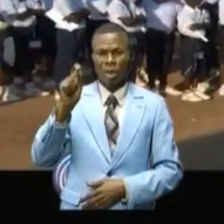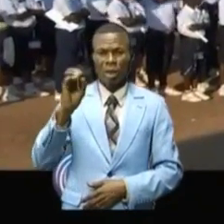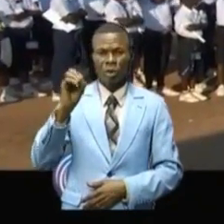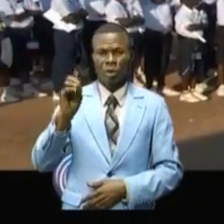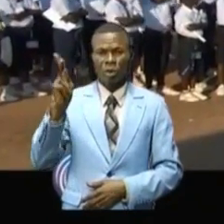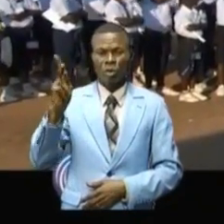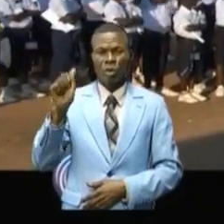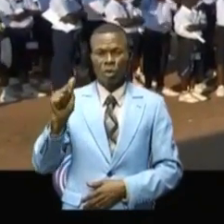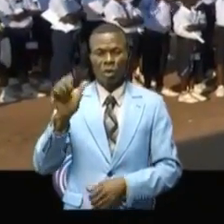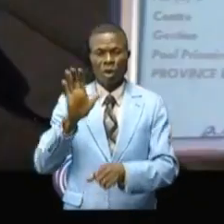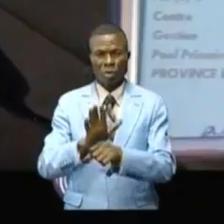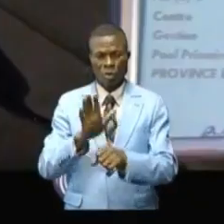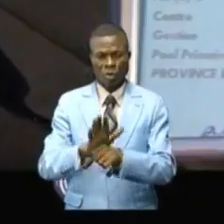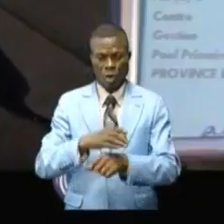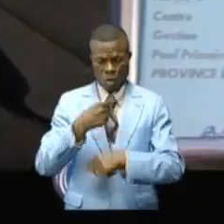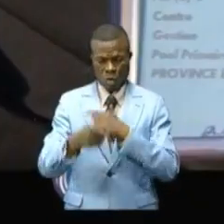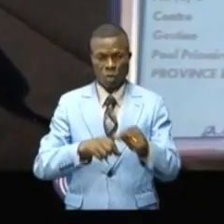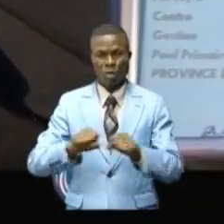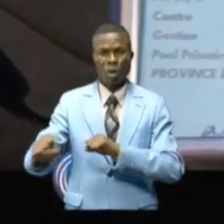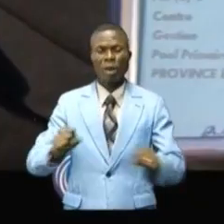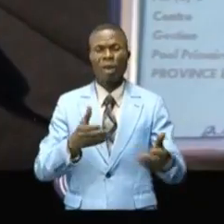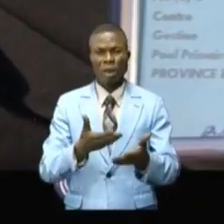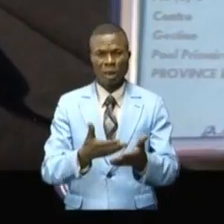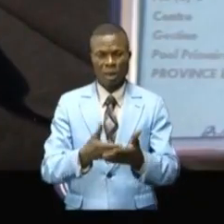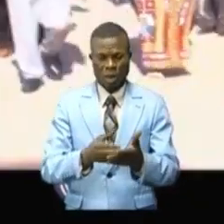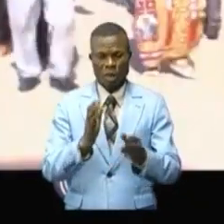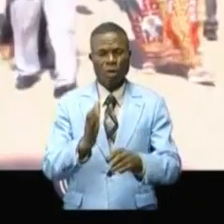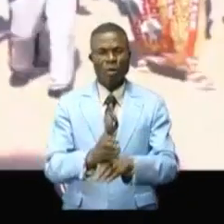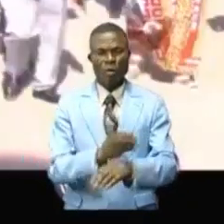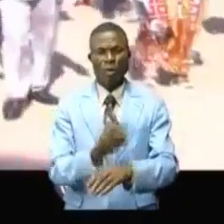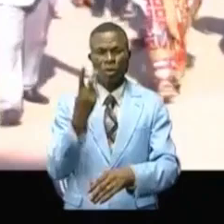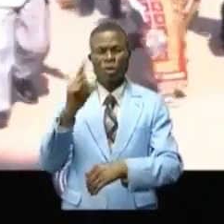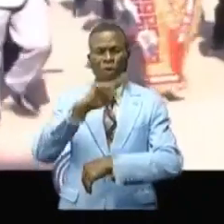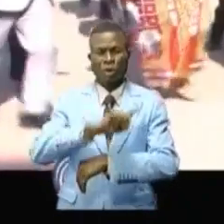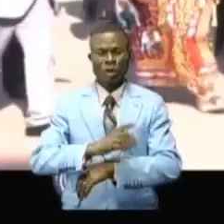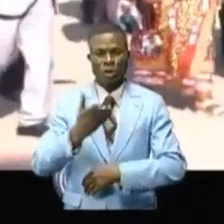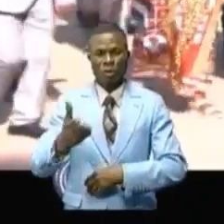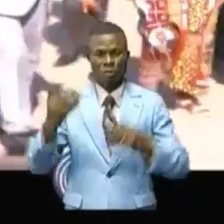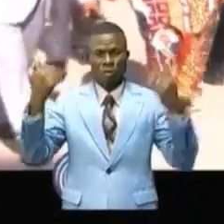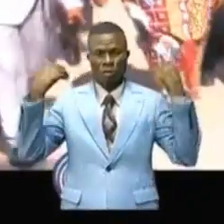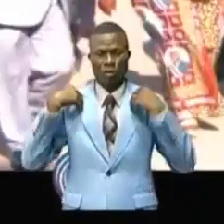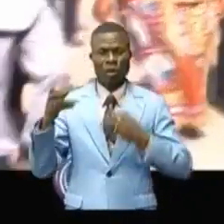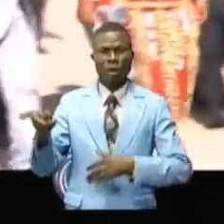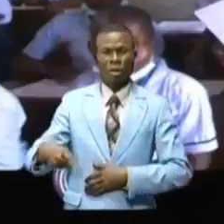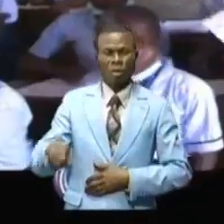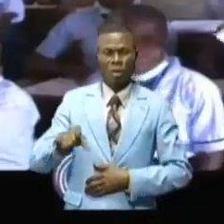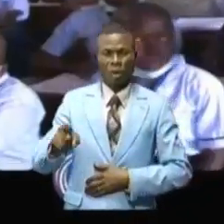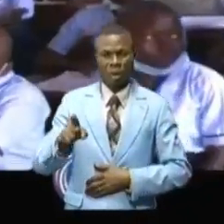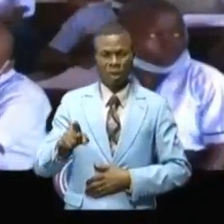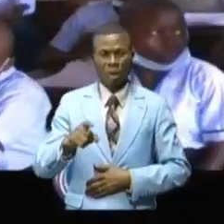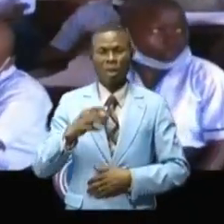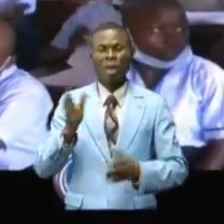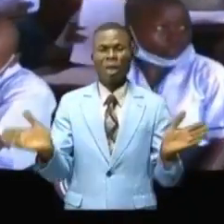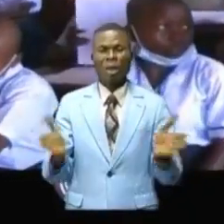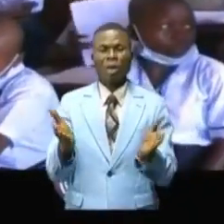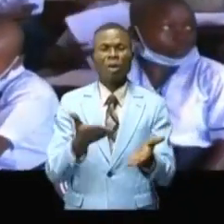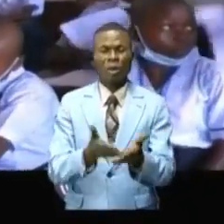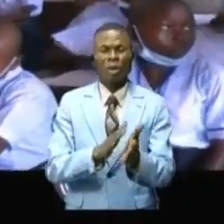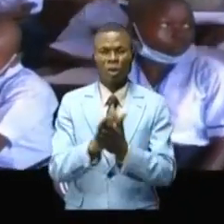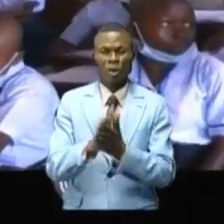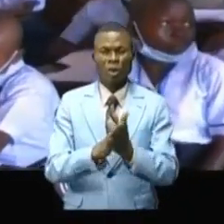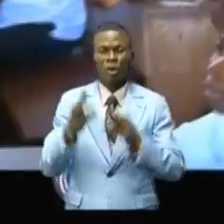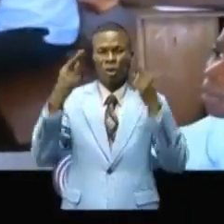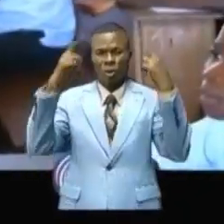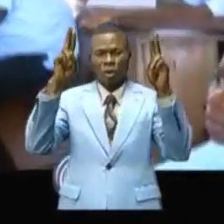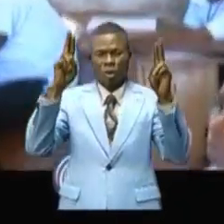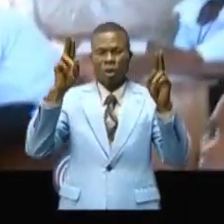des tremplins au lancement de ces épreuves qui se dérouleront deux jours durant. L'autorité provinciale a, dans son exhortation, souhaité succès